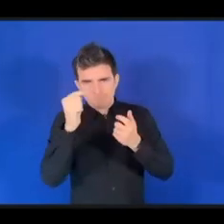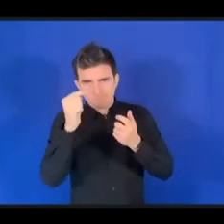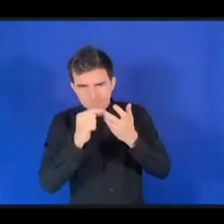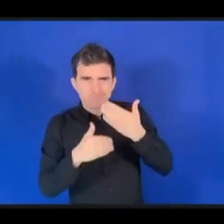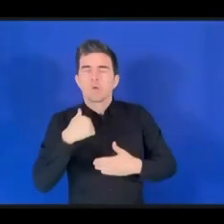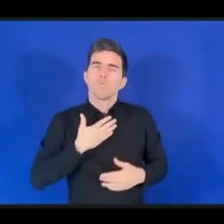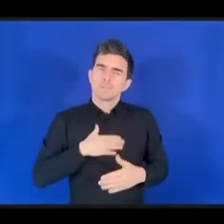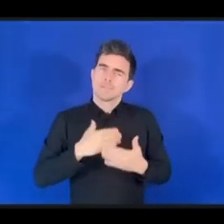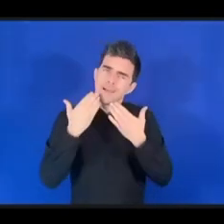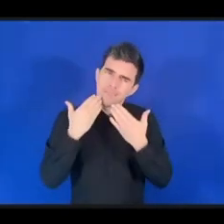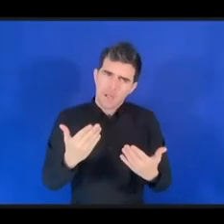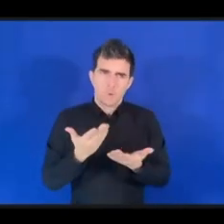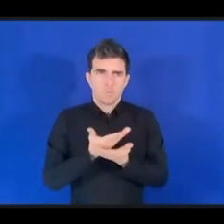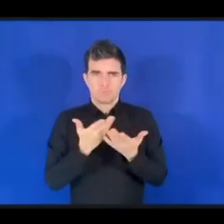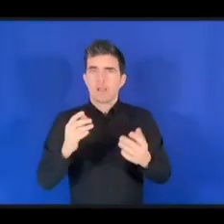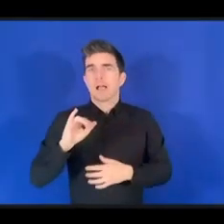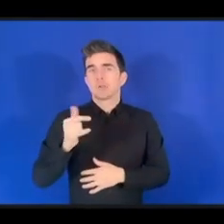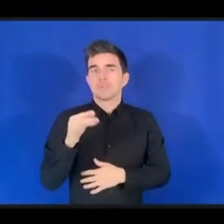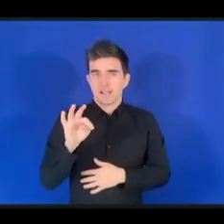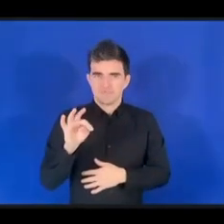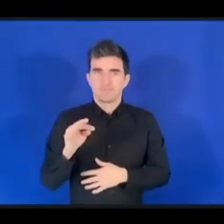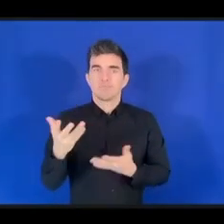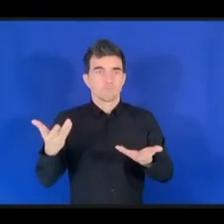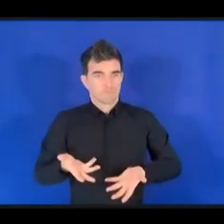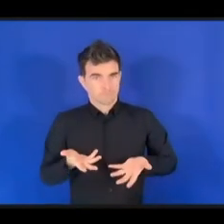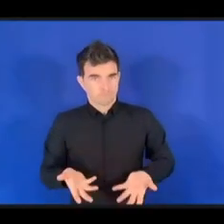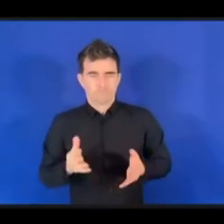提供了一个非常好的一个场景。